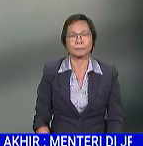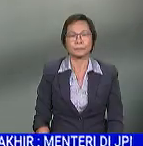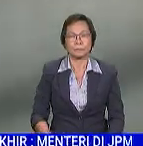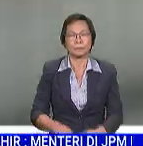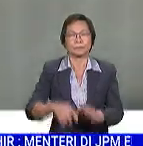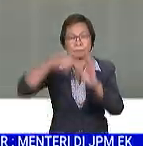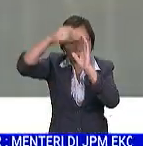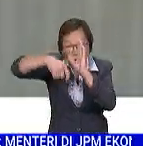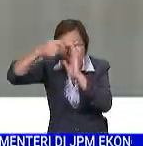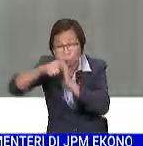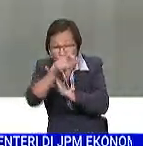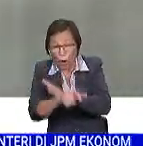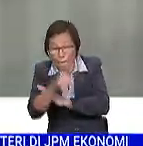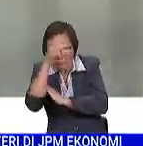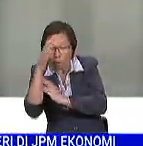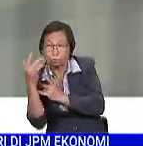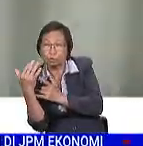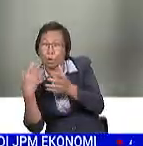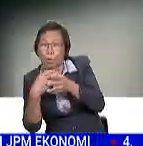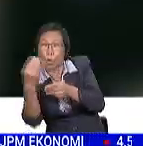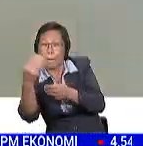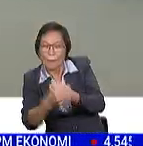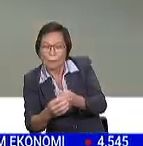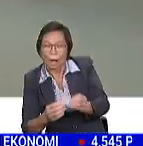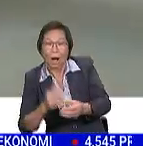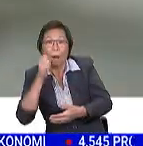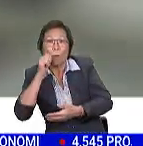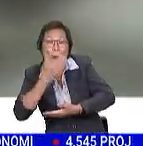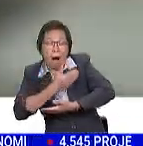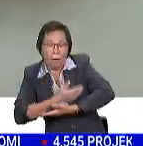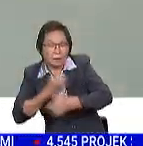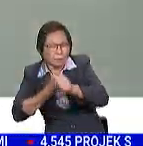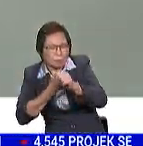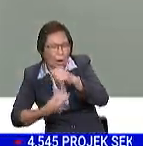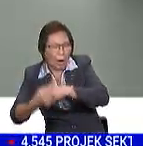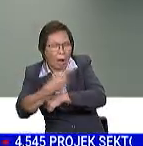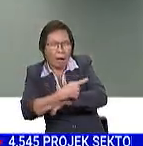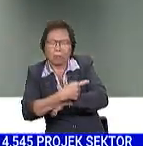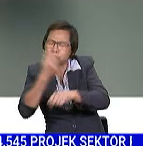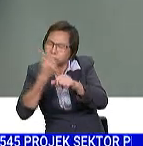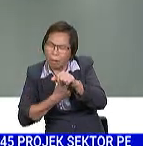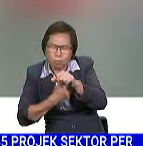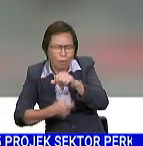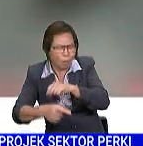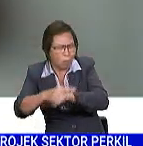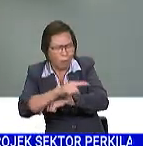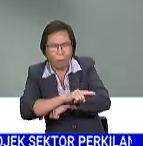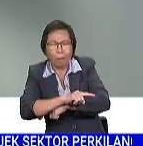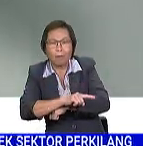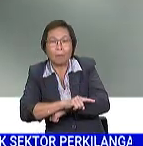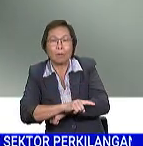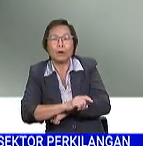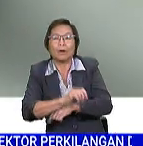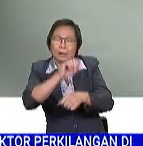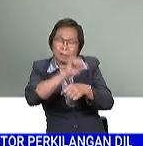rakaman ini menunjukkan seorang ayah menunggu di luar pejabat anak perempuannya setiap hari tanpa gagal. Ini merupakan rutin